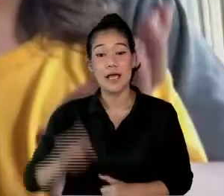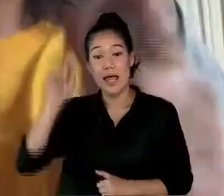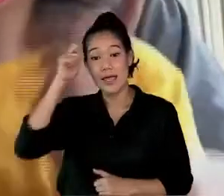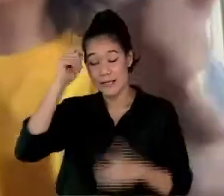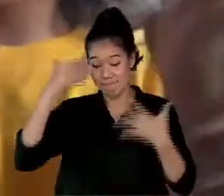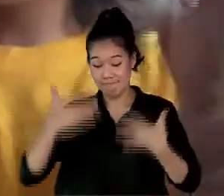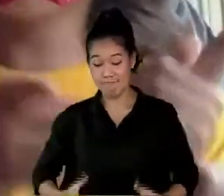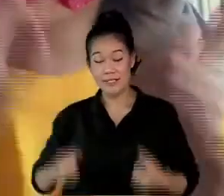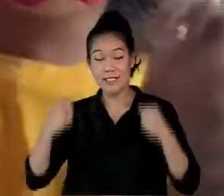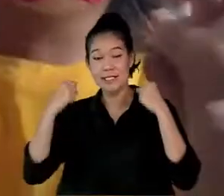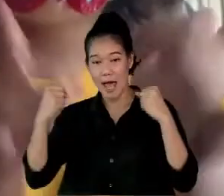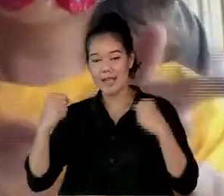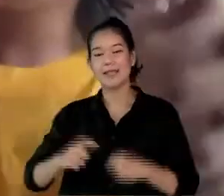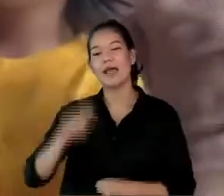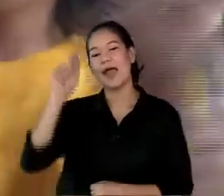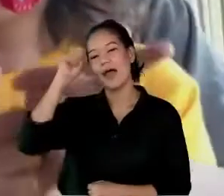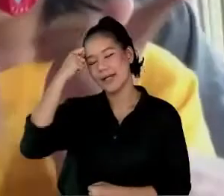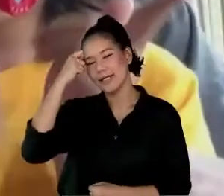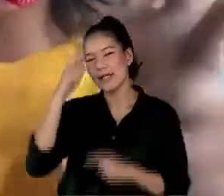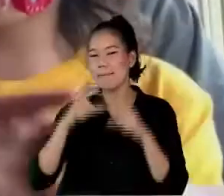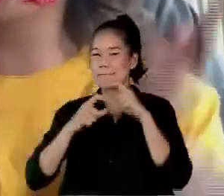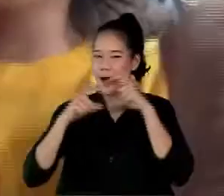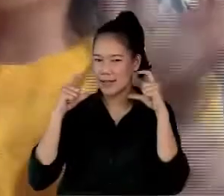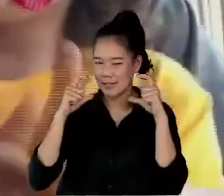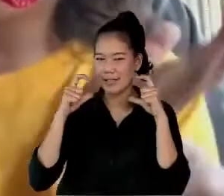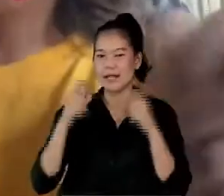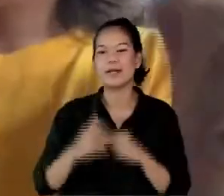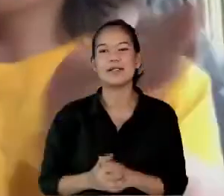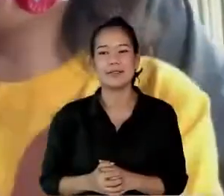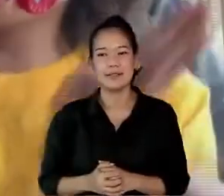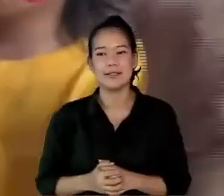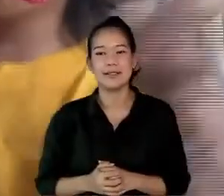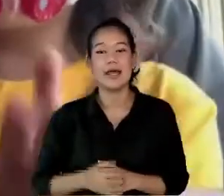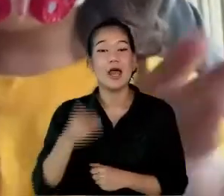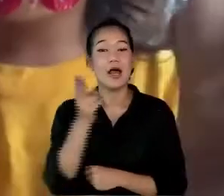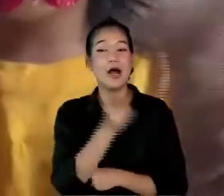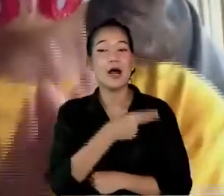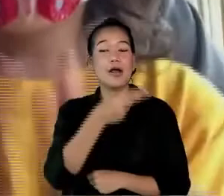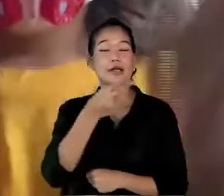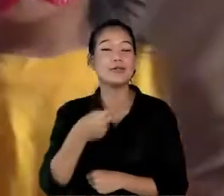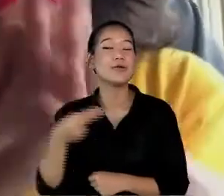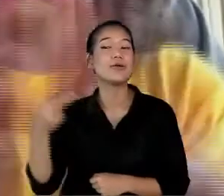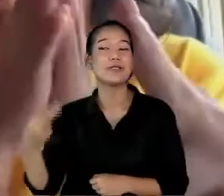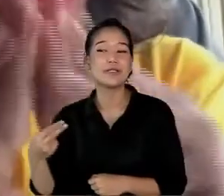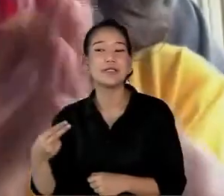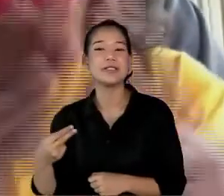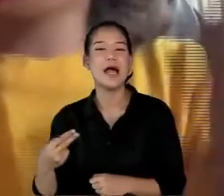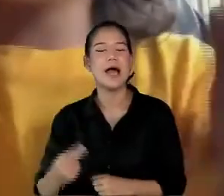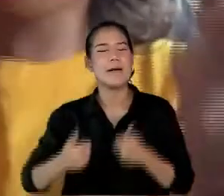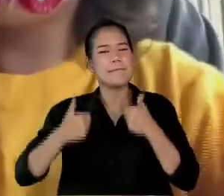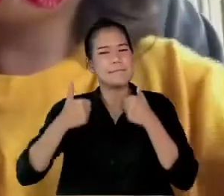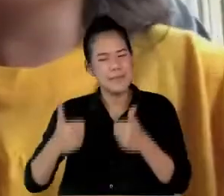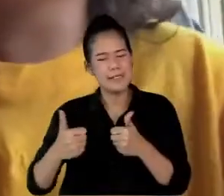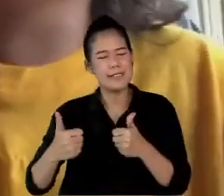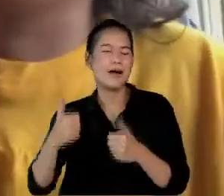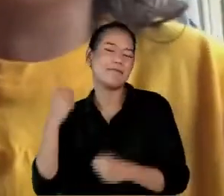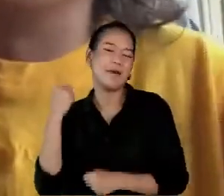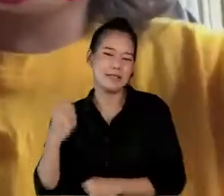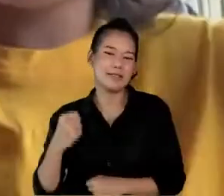Ingat sehat, ingat maskernya. Indonesia pasti bisa.